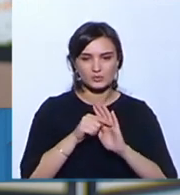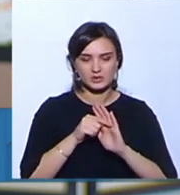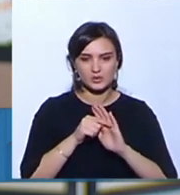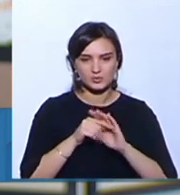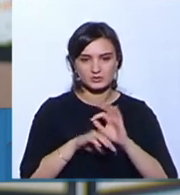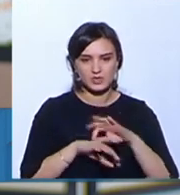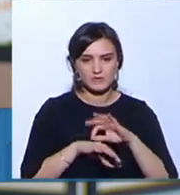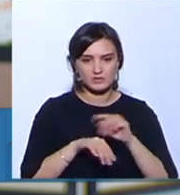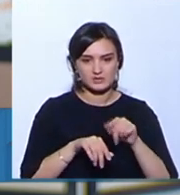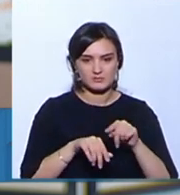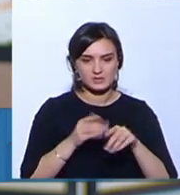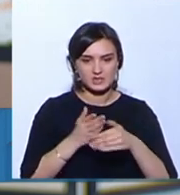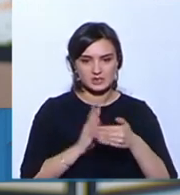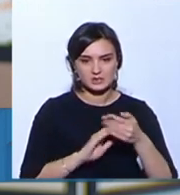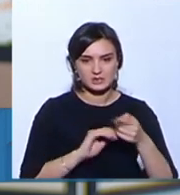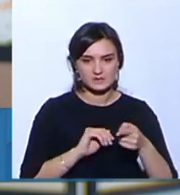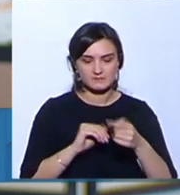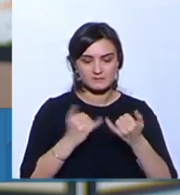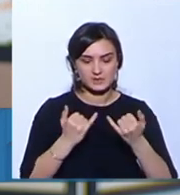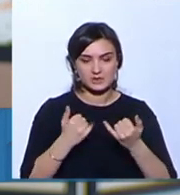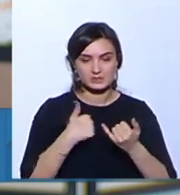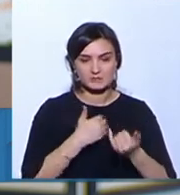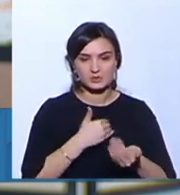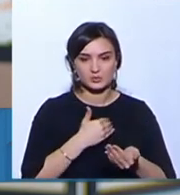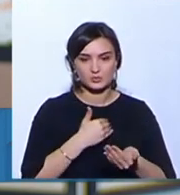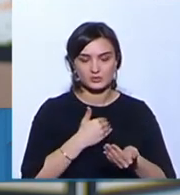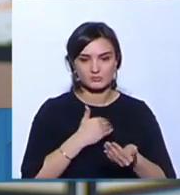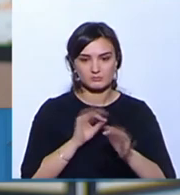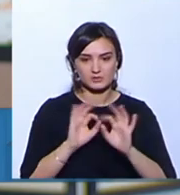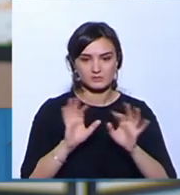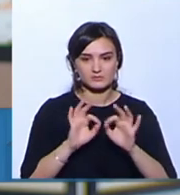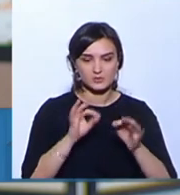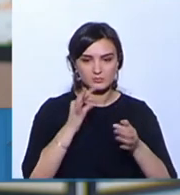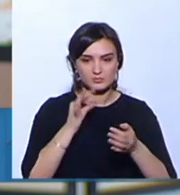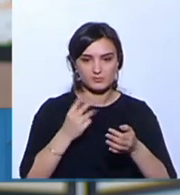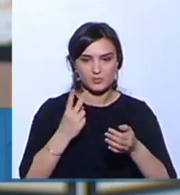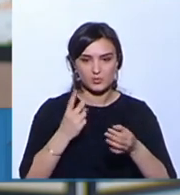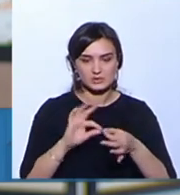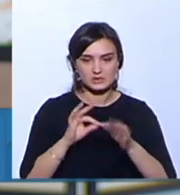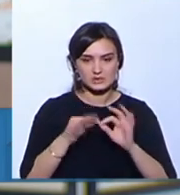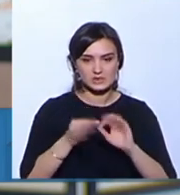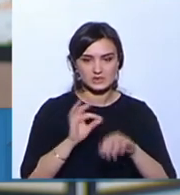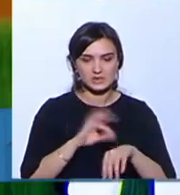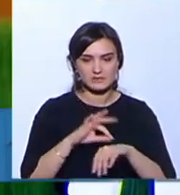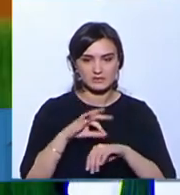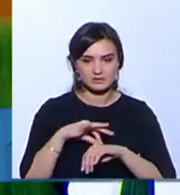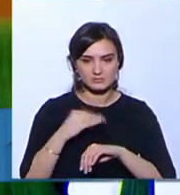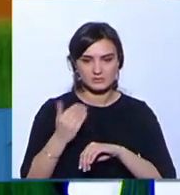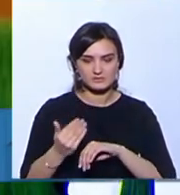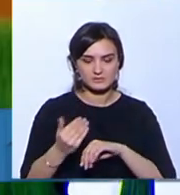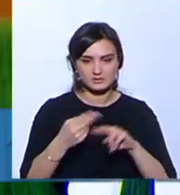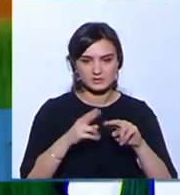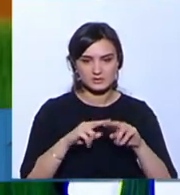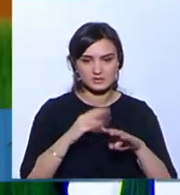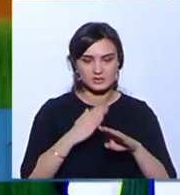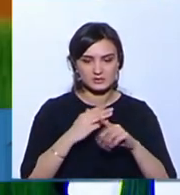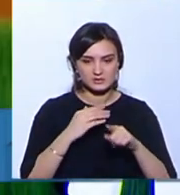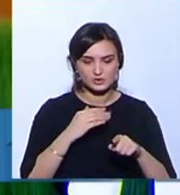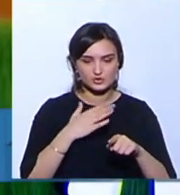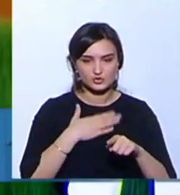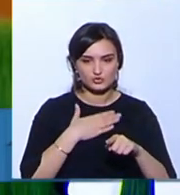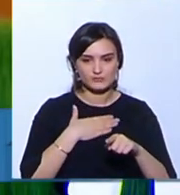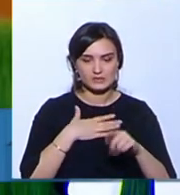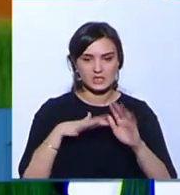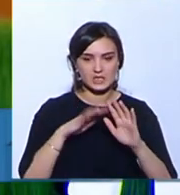დაავადების ნაწილი. დღეს მე მინდოდა ხაზი გამესვა ორი ძირითადი დაავადებისთვის. ეს არის